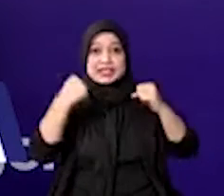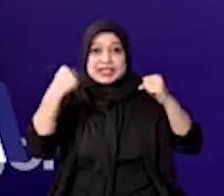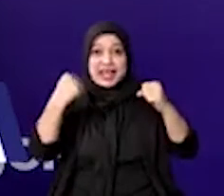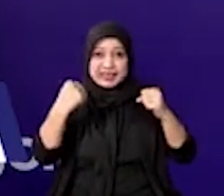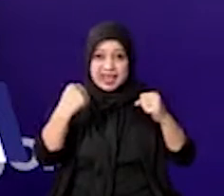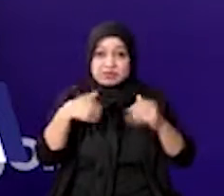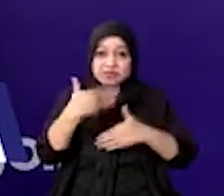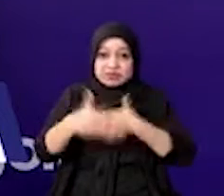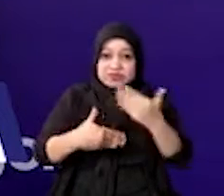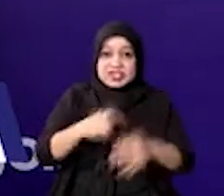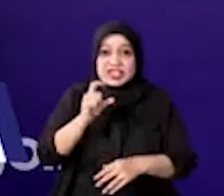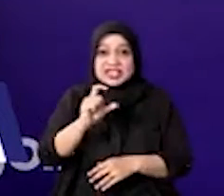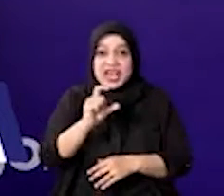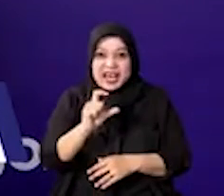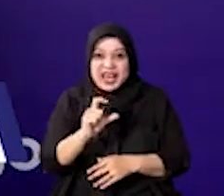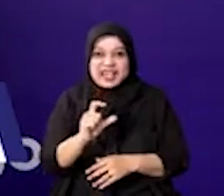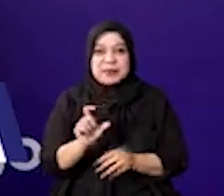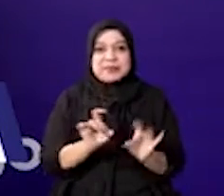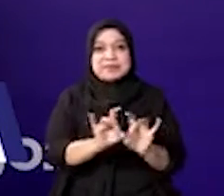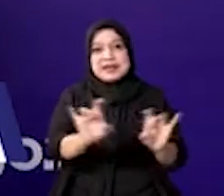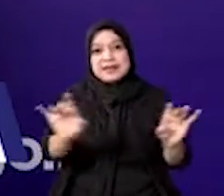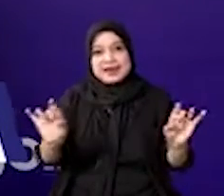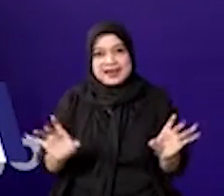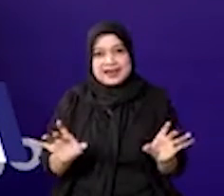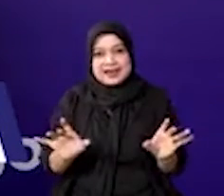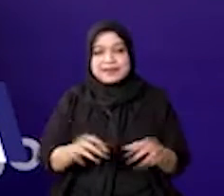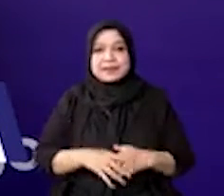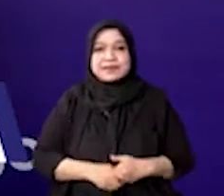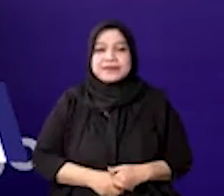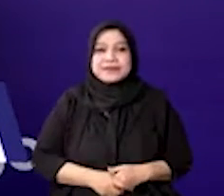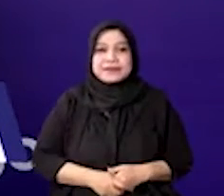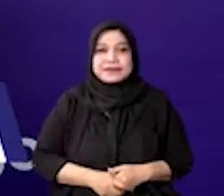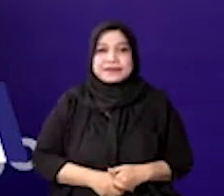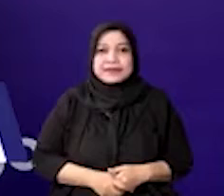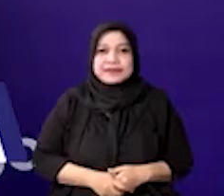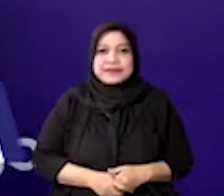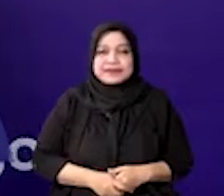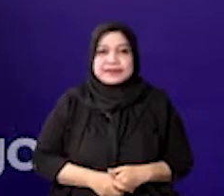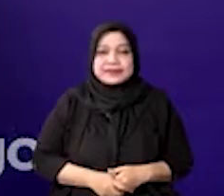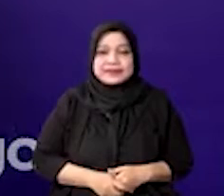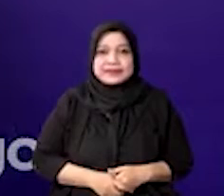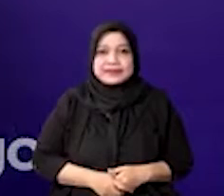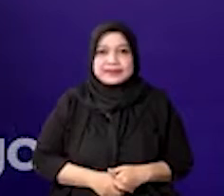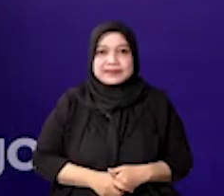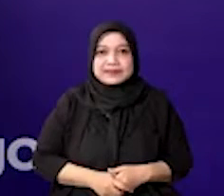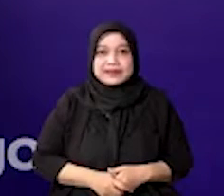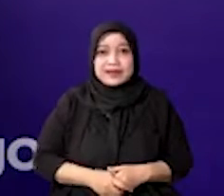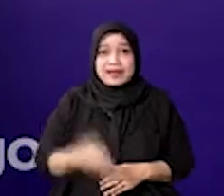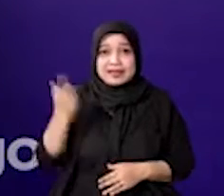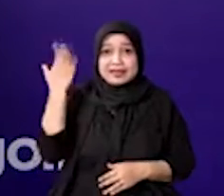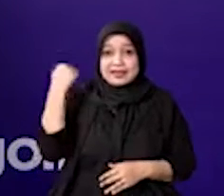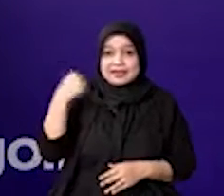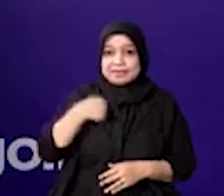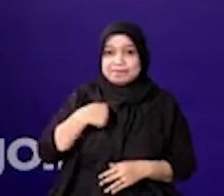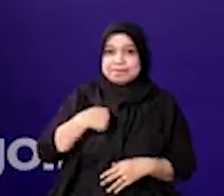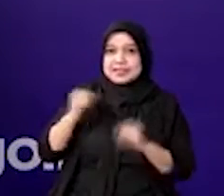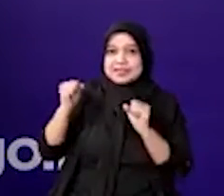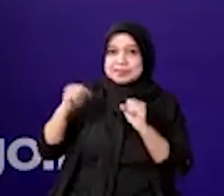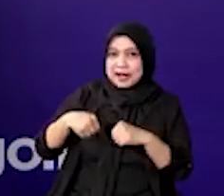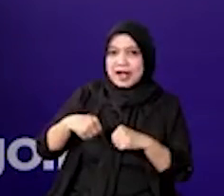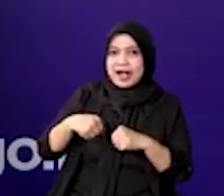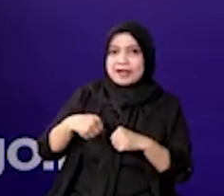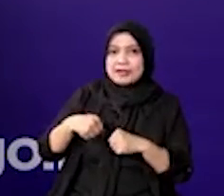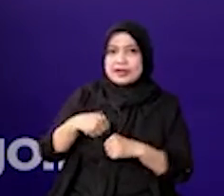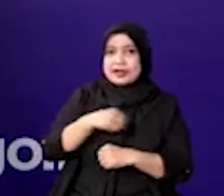segan kalau terjadi di masyarakat demikian sehingga saya tadi sepakat dengan Pak Dokter